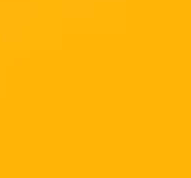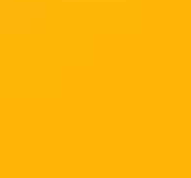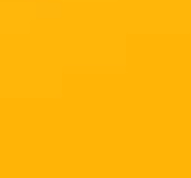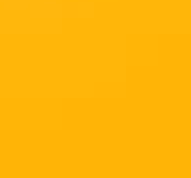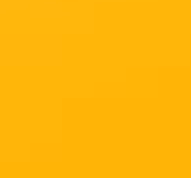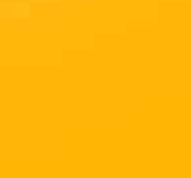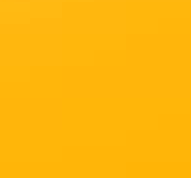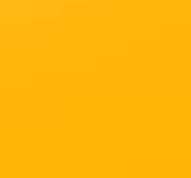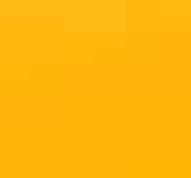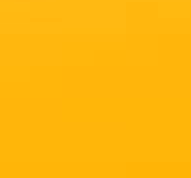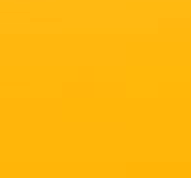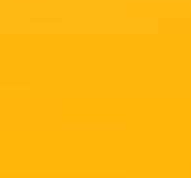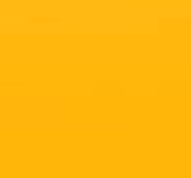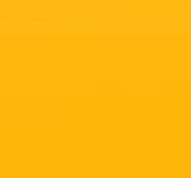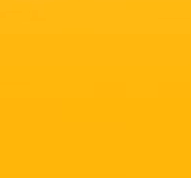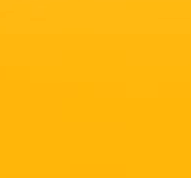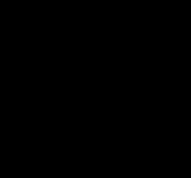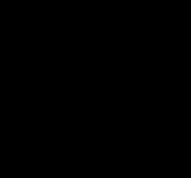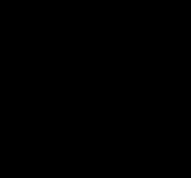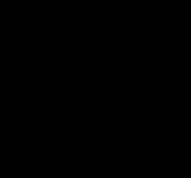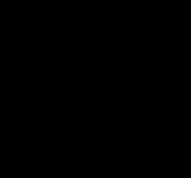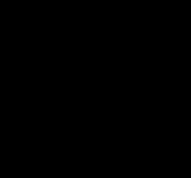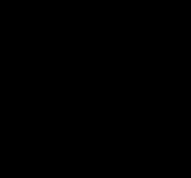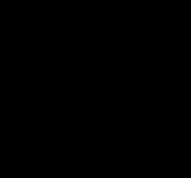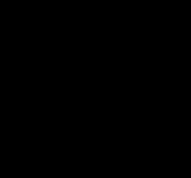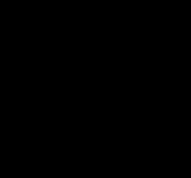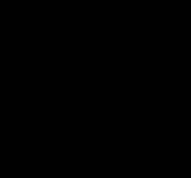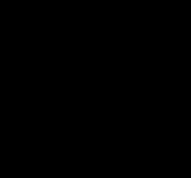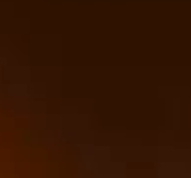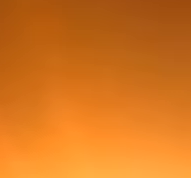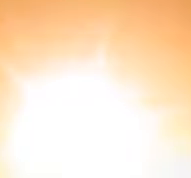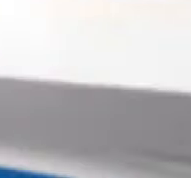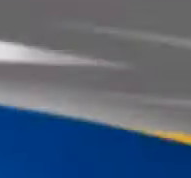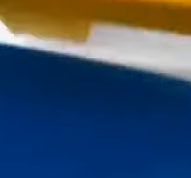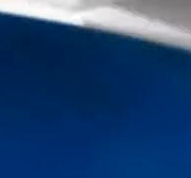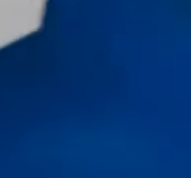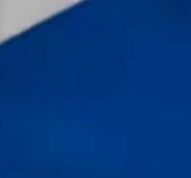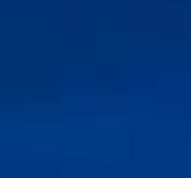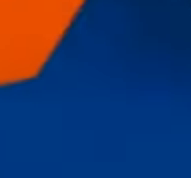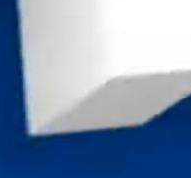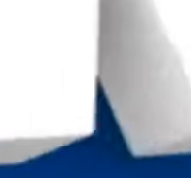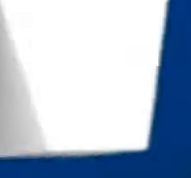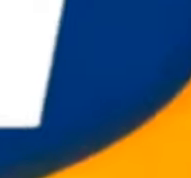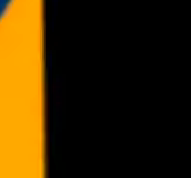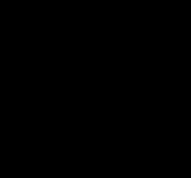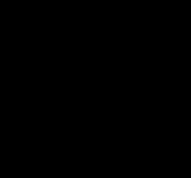ikhona kusika ibhizinisi yakho. Everywhere you go, MTN.